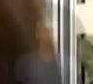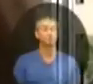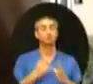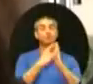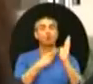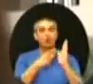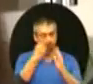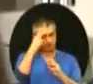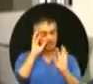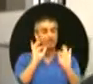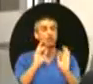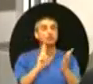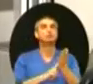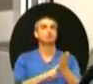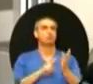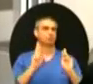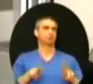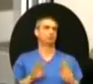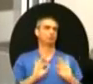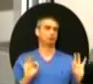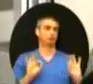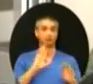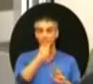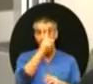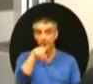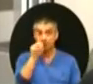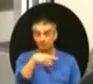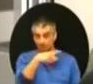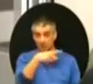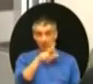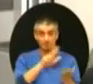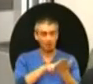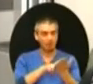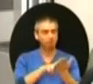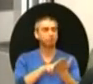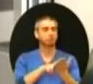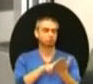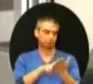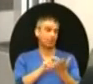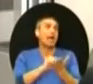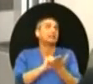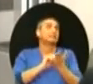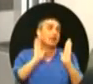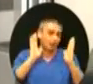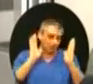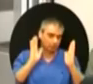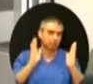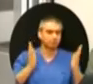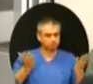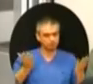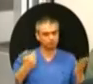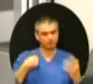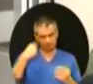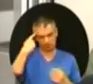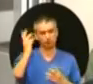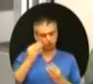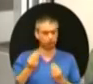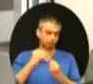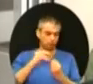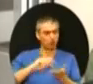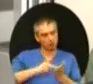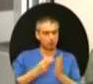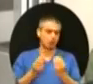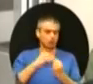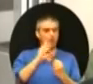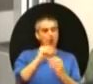החוק הזה הגיוני וצודק מעין כמותו, ואם הוא ייפסל בבגץ, חס וחלילה, אז אני חושב שיש מתכונת